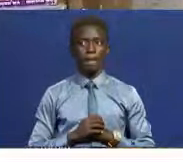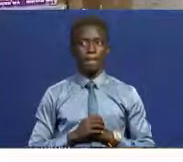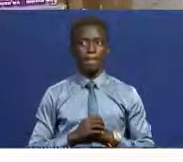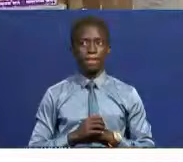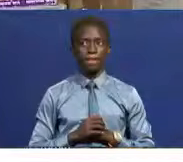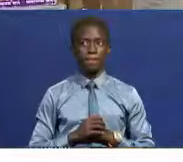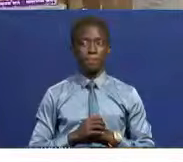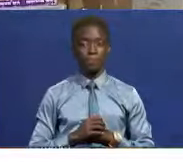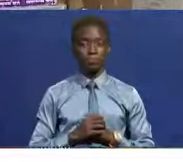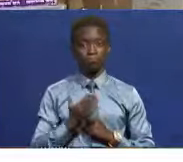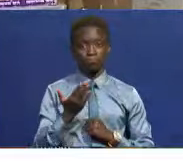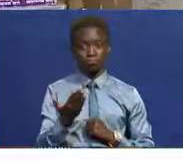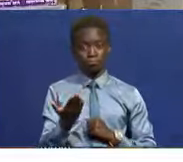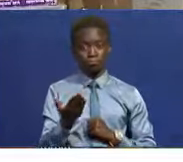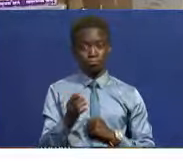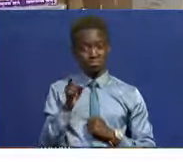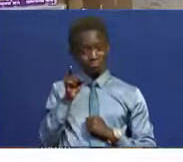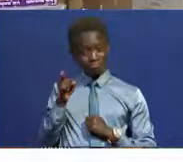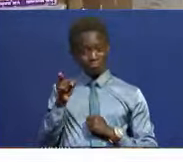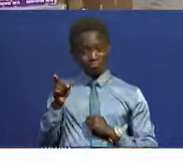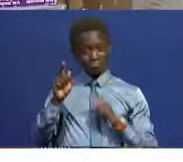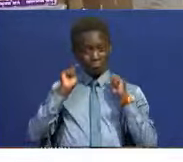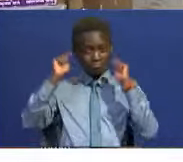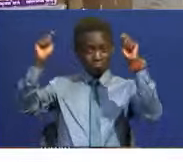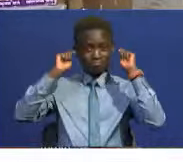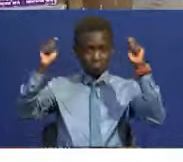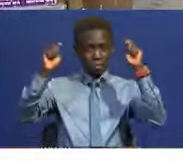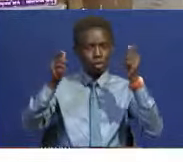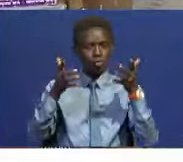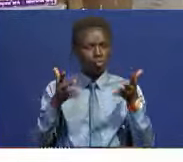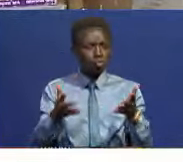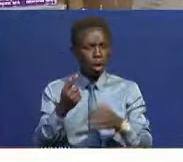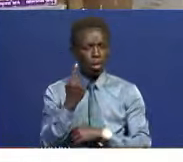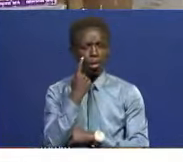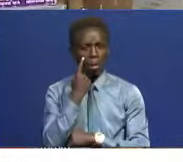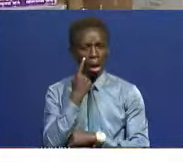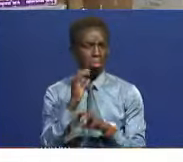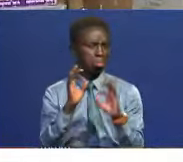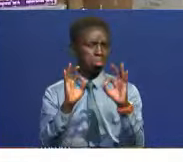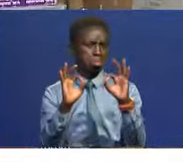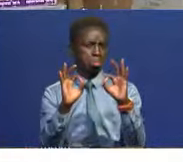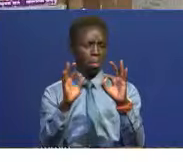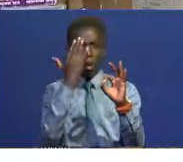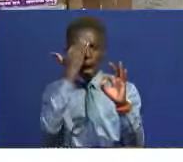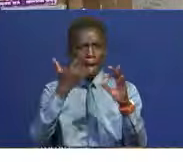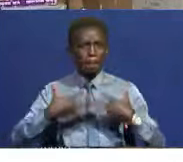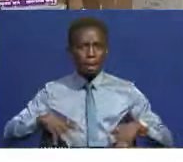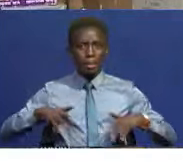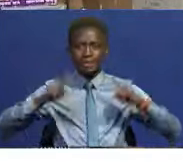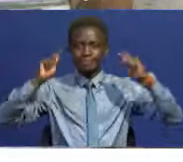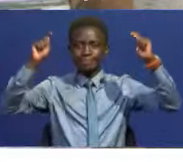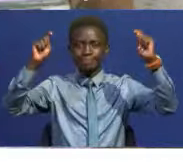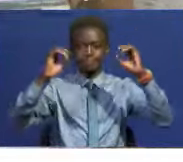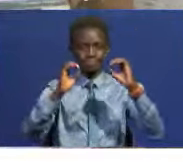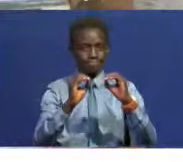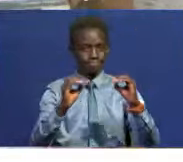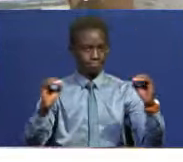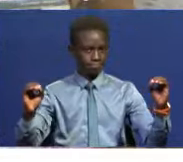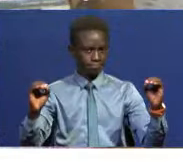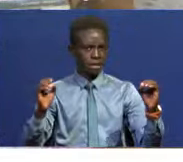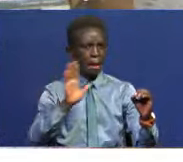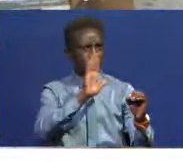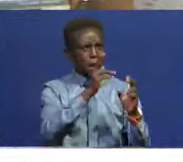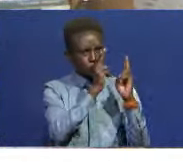Kulingana na maandamano, tumeona leo iko at least iko mzuri juu watu wajaandamana vile wanafanyanga kila siku.